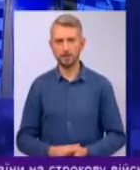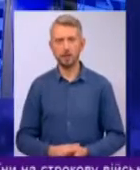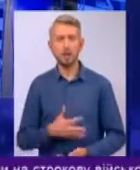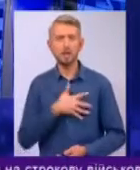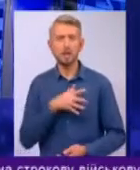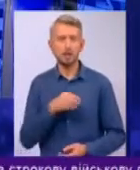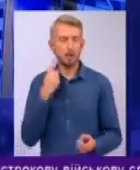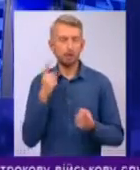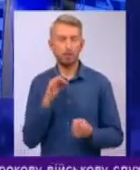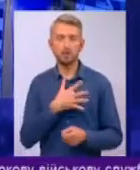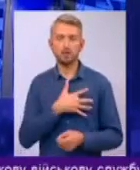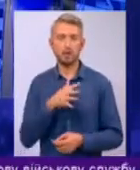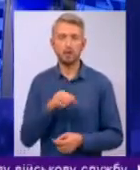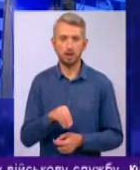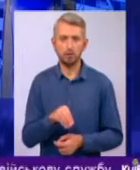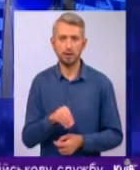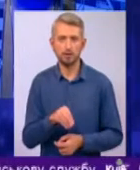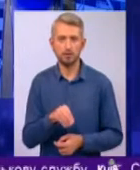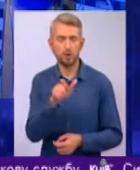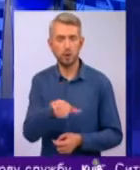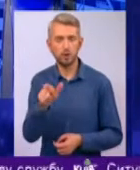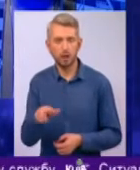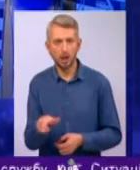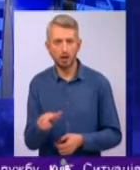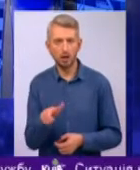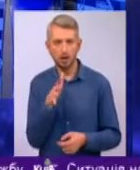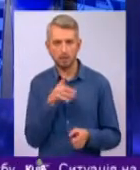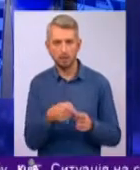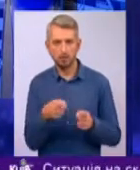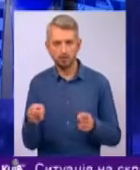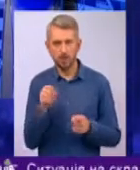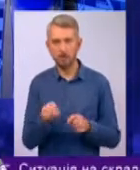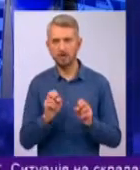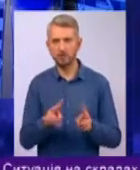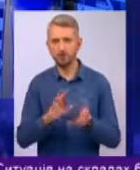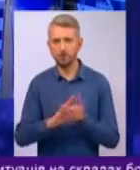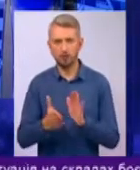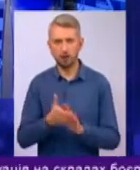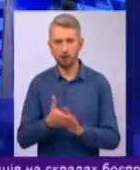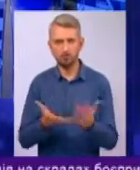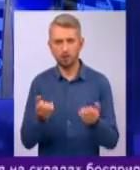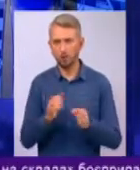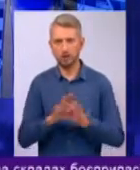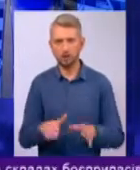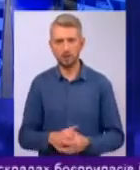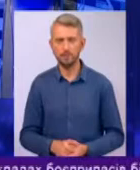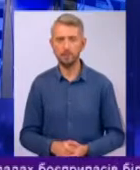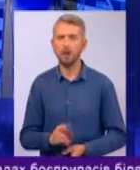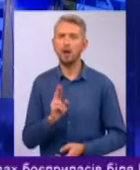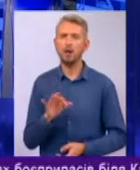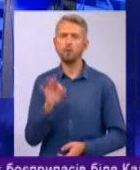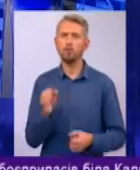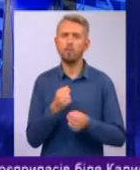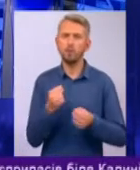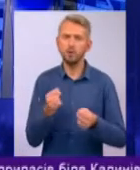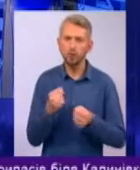Загиблих, інформації, принаймні, про загиблих людей під час цієї надзвичайної ситуації не надходило. Як щодо вибухів,